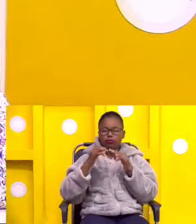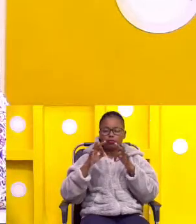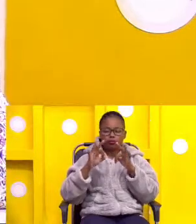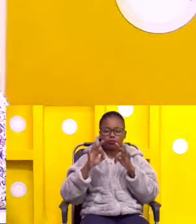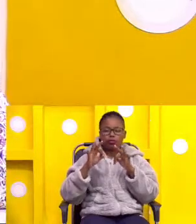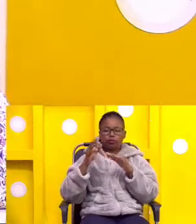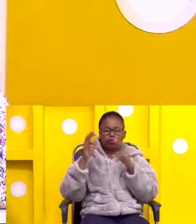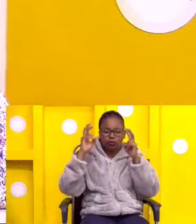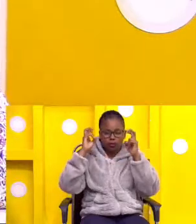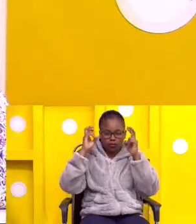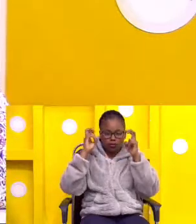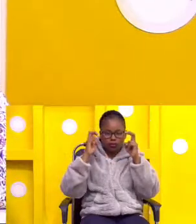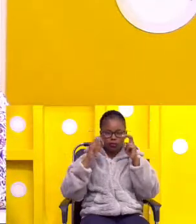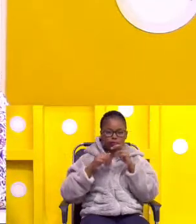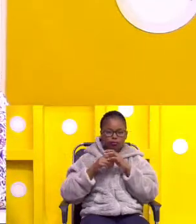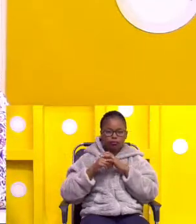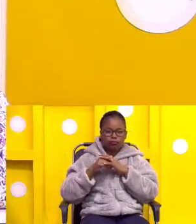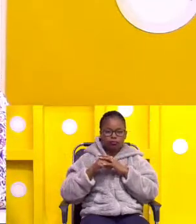sana.